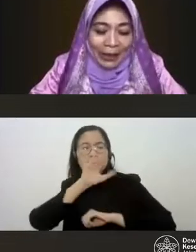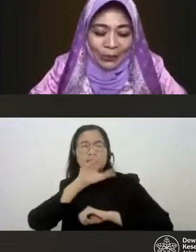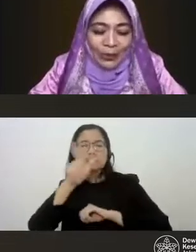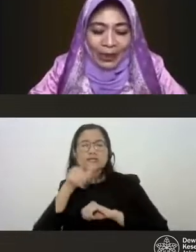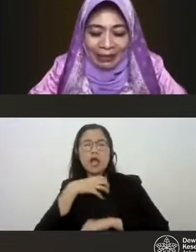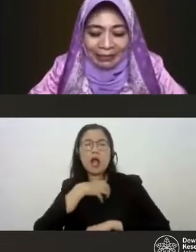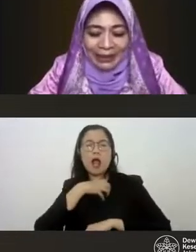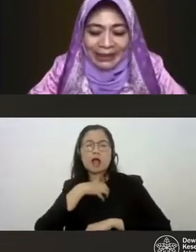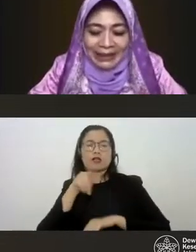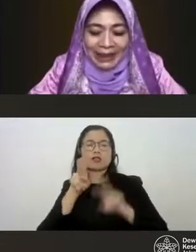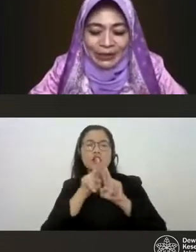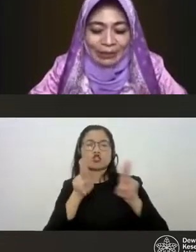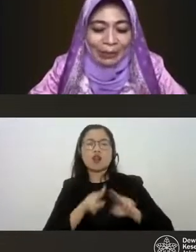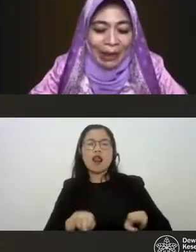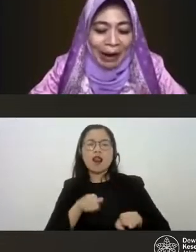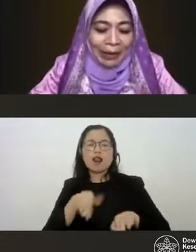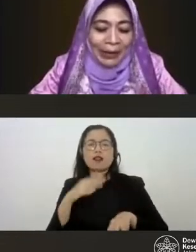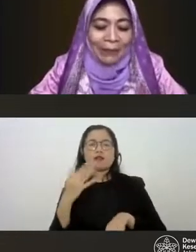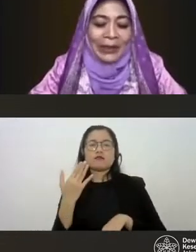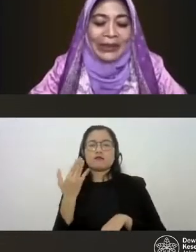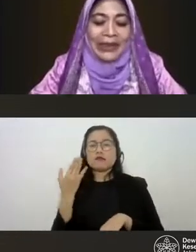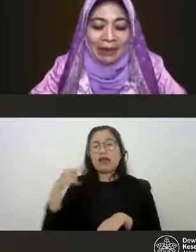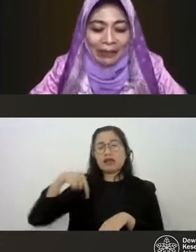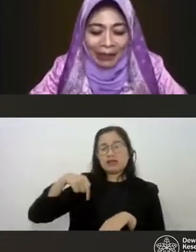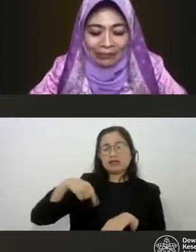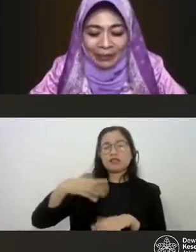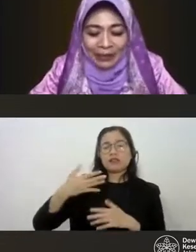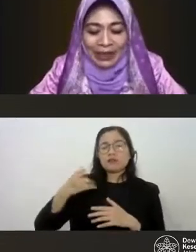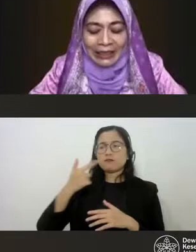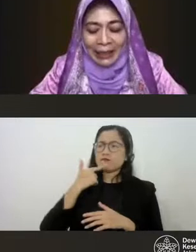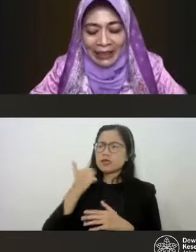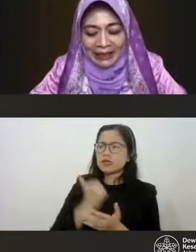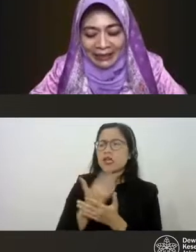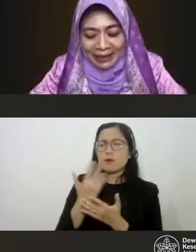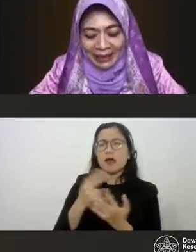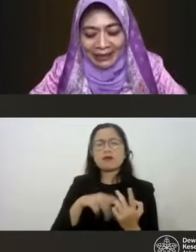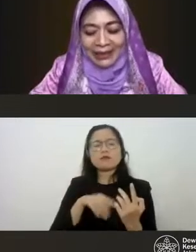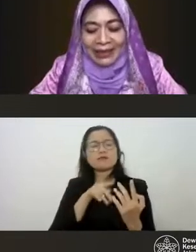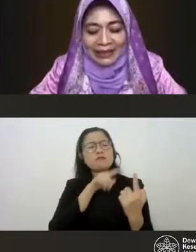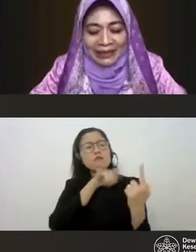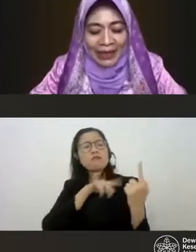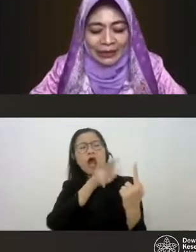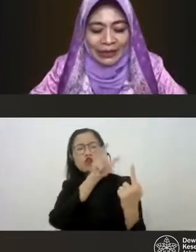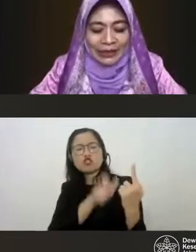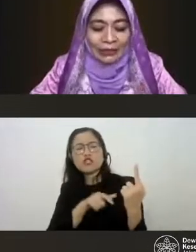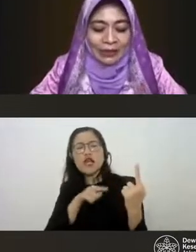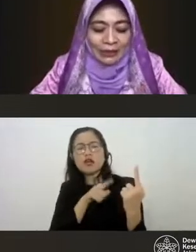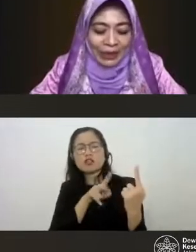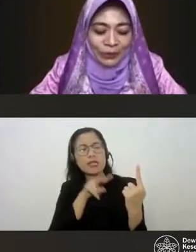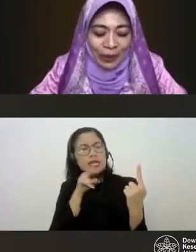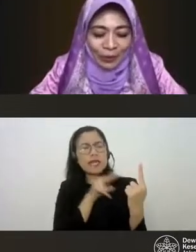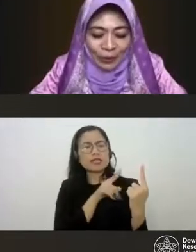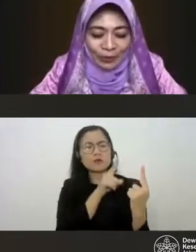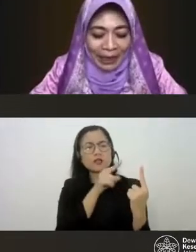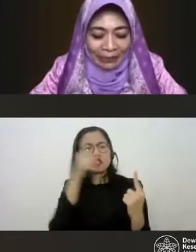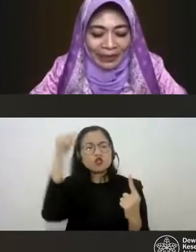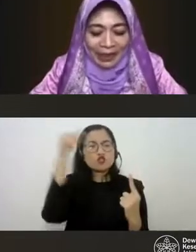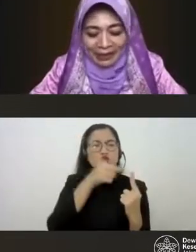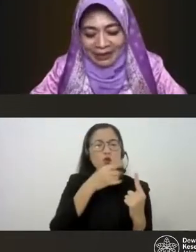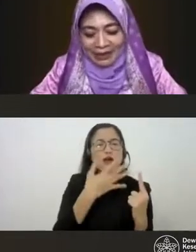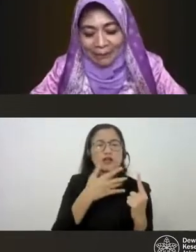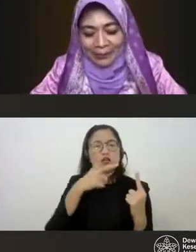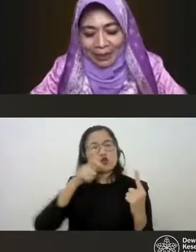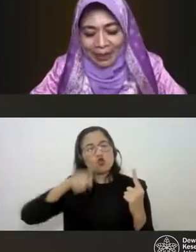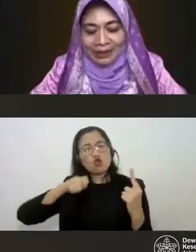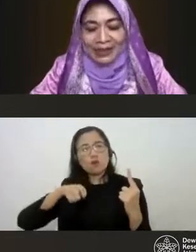Konsep al-hukukul khamsa ini selanjutnya membawa kepada pentingnya melihat manusia sebagai sasaran sekaligus sebagai subjek hukum dalam